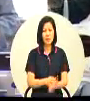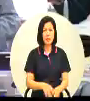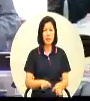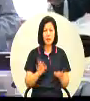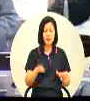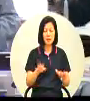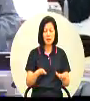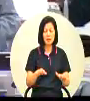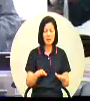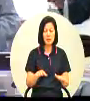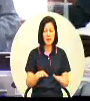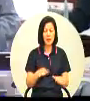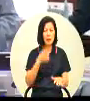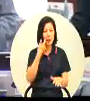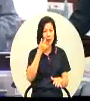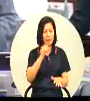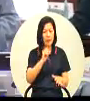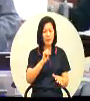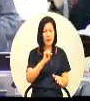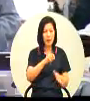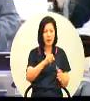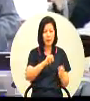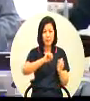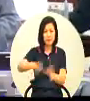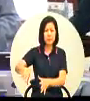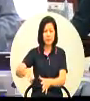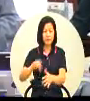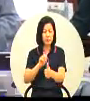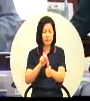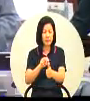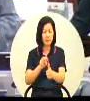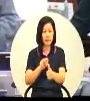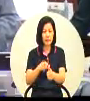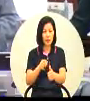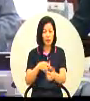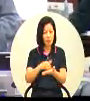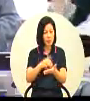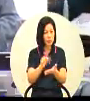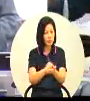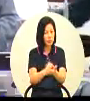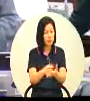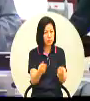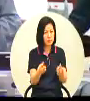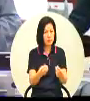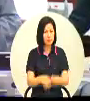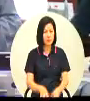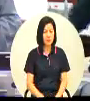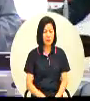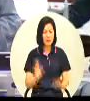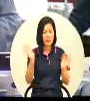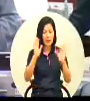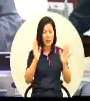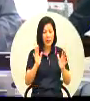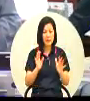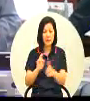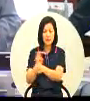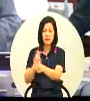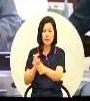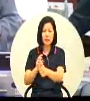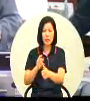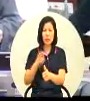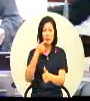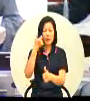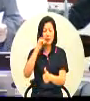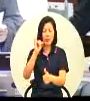养？父母亲的人口有多少？我们只是没有做统计耶。我的家里是谁是无咧管死大人的死外